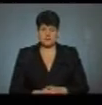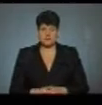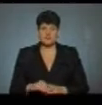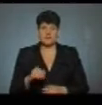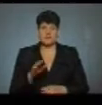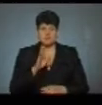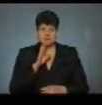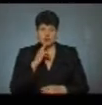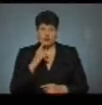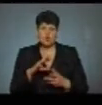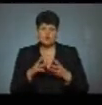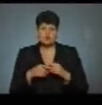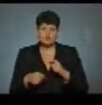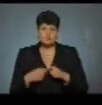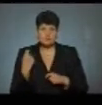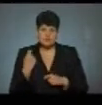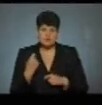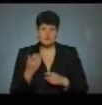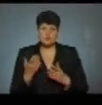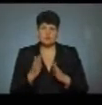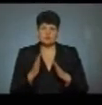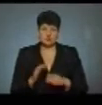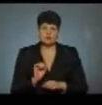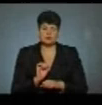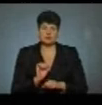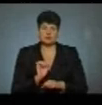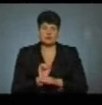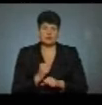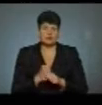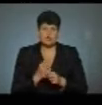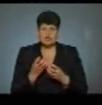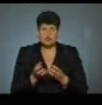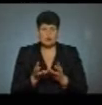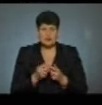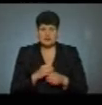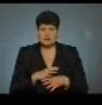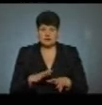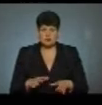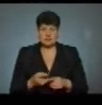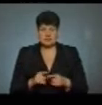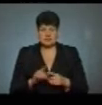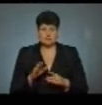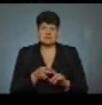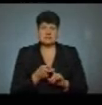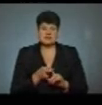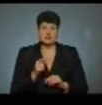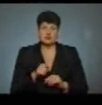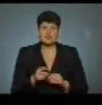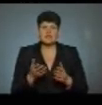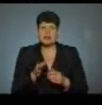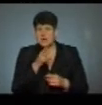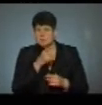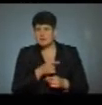каже, суму збитків, яких зазнає підприємство через зупинку роботи, ще не підраховували. За її словами, це буде залежати від того, на який